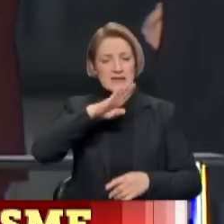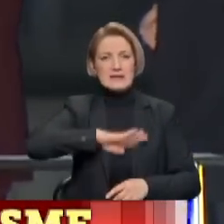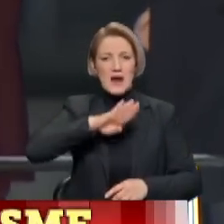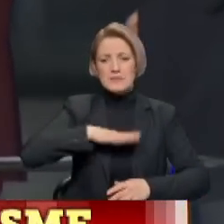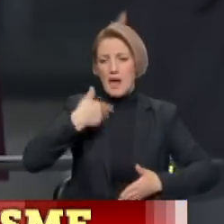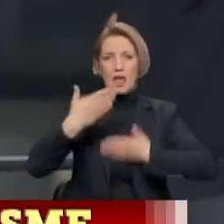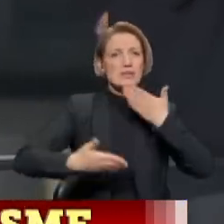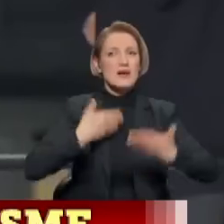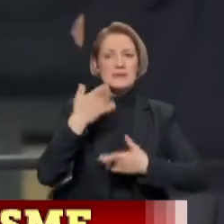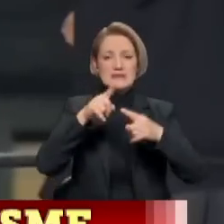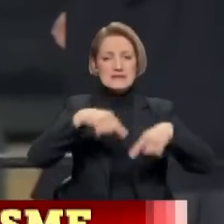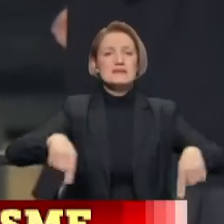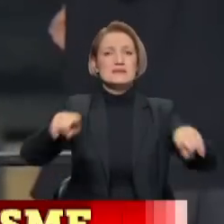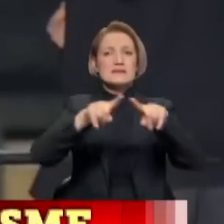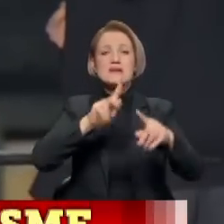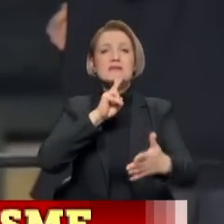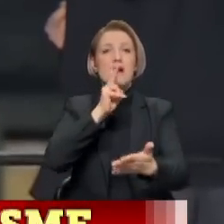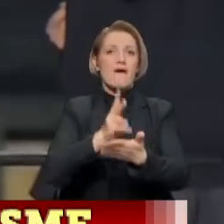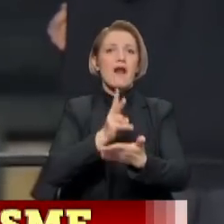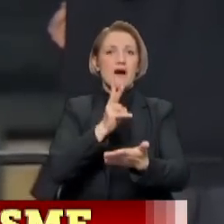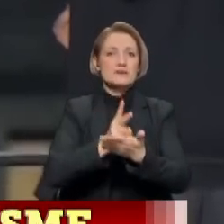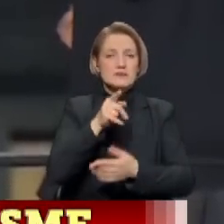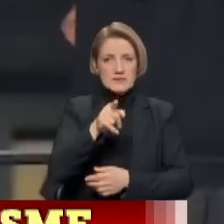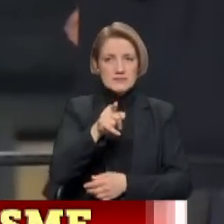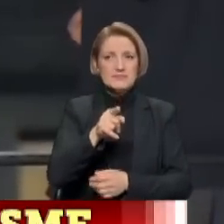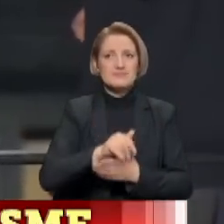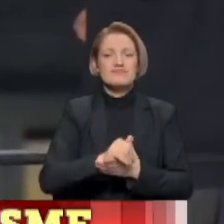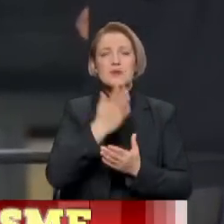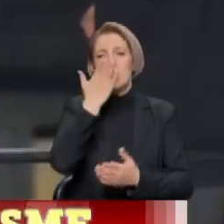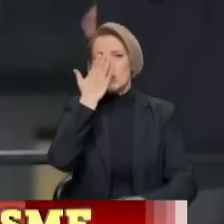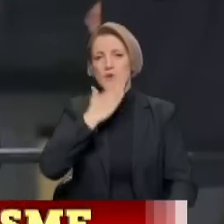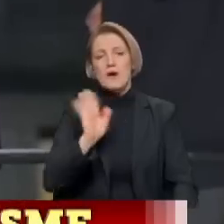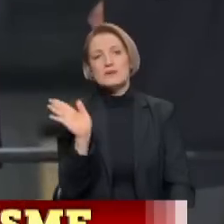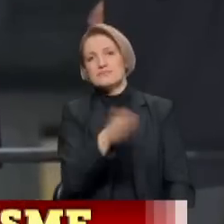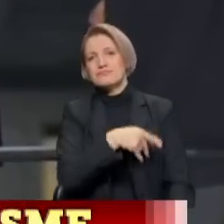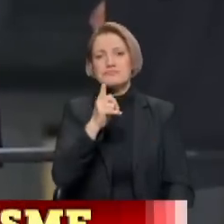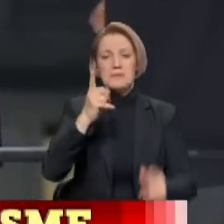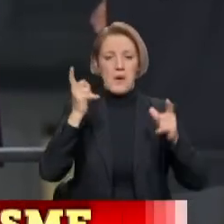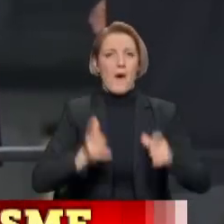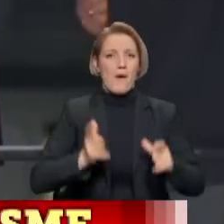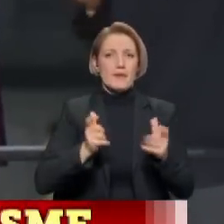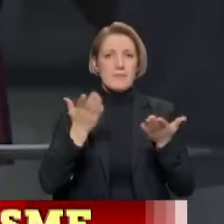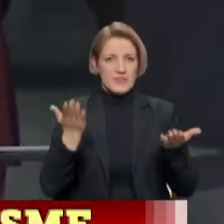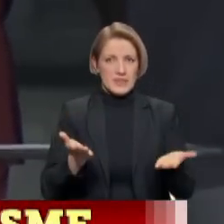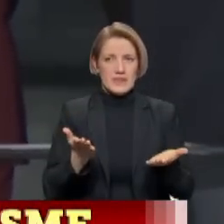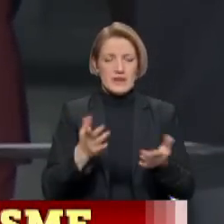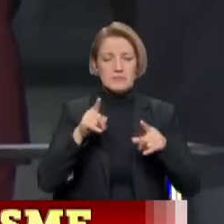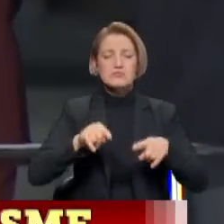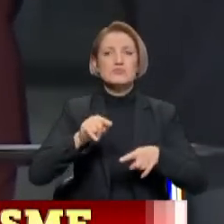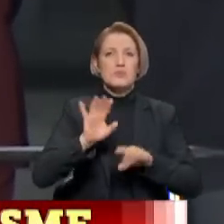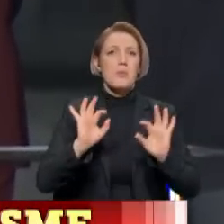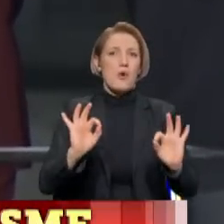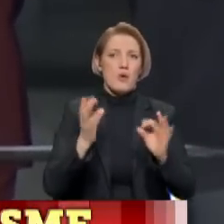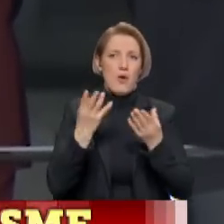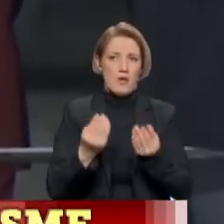dertleşmeyi sizin kararınızın yok sayıldığı bir ortamın bu